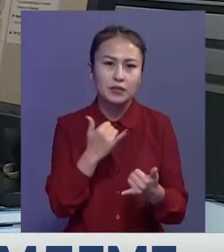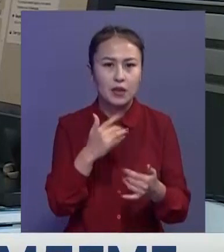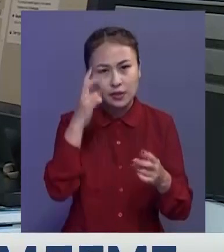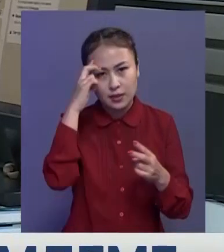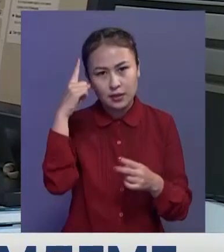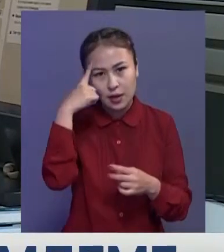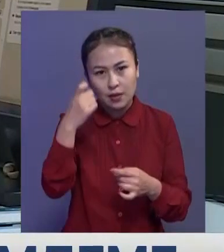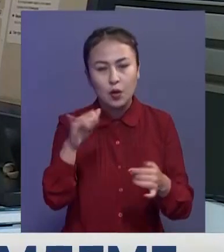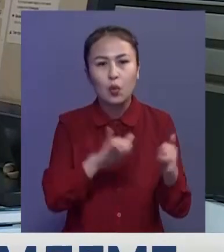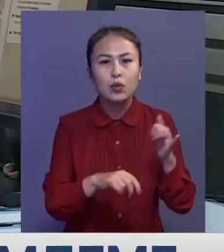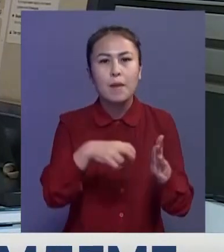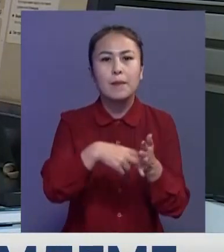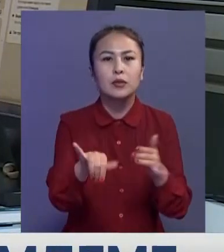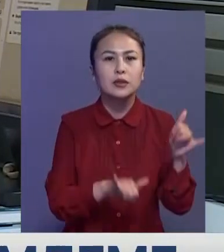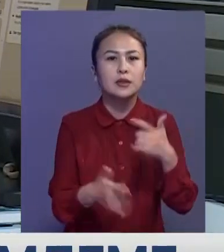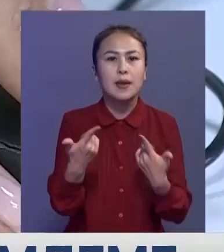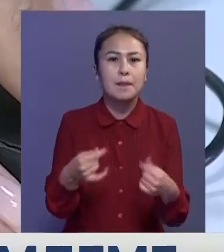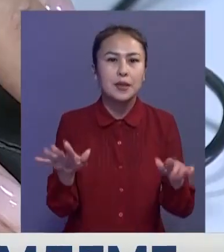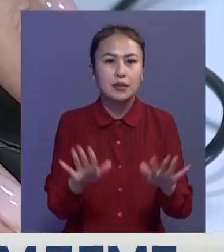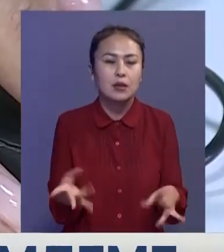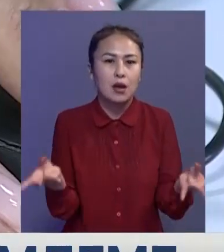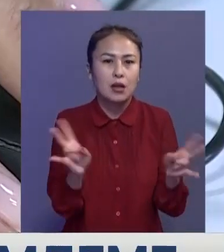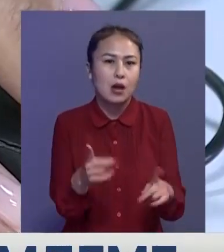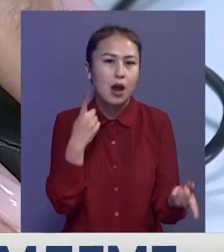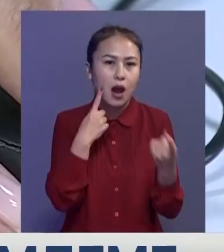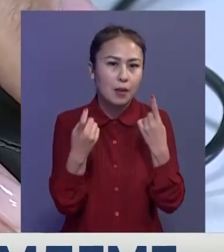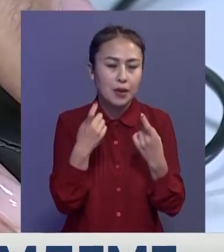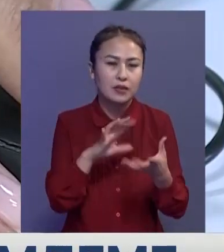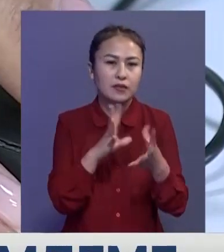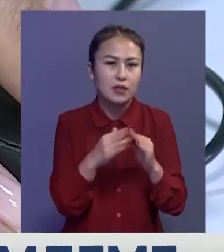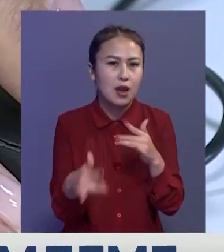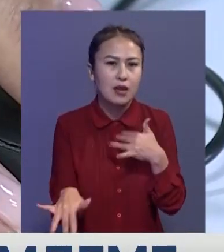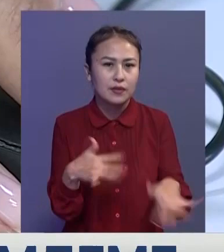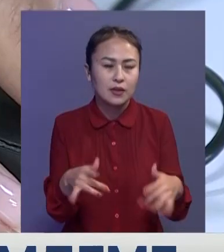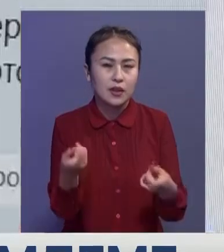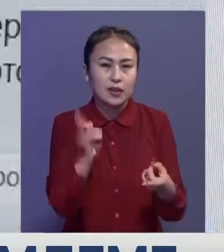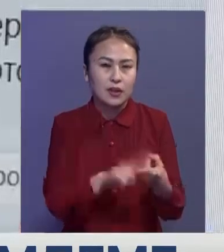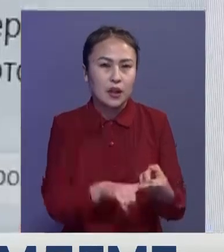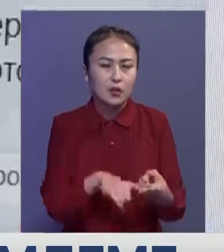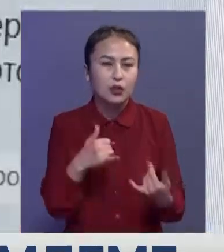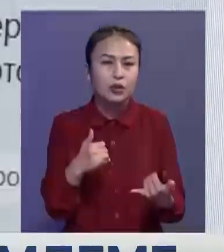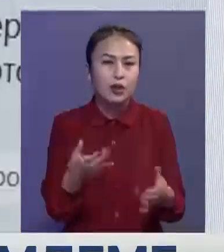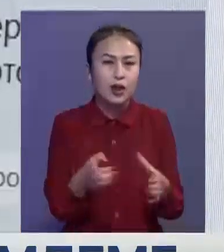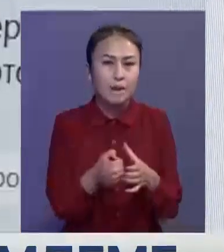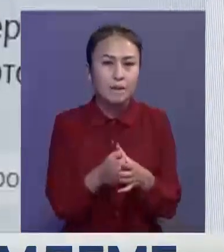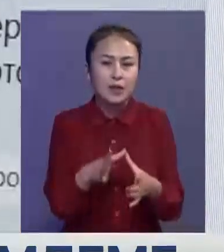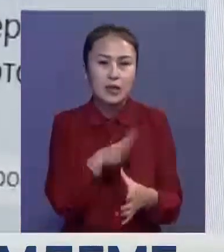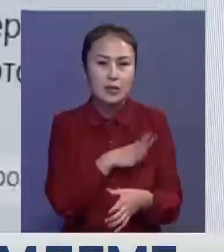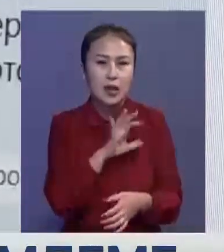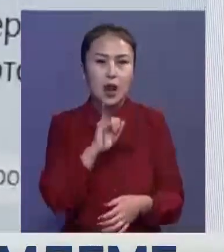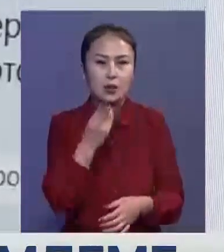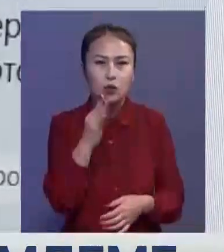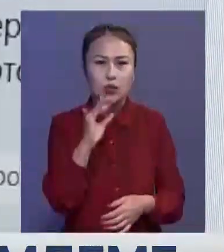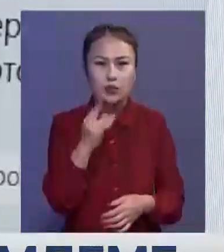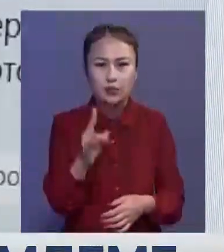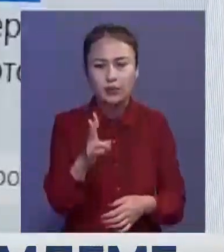Сәлемдеменің қай жерде келе жатқан білмей дал болғандар ақпараттық жүйенің әлсіздігінен алайды. Бұған компания жалдаған аутсорсинг